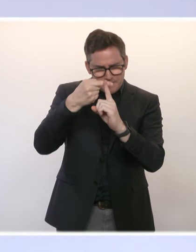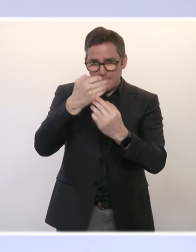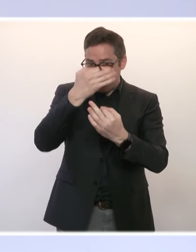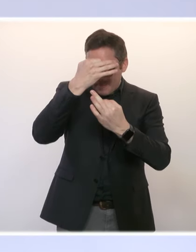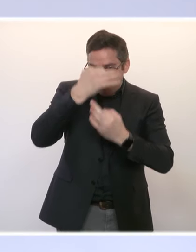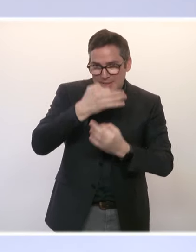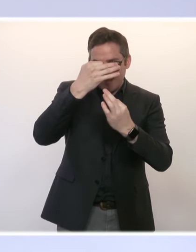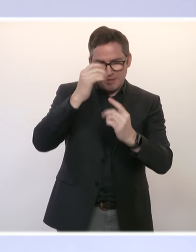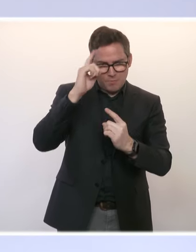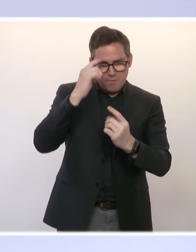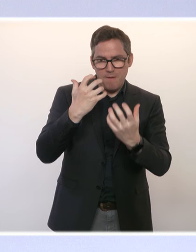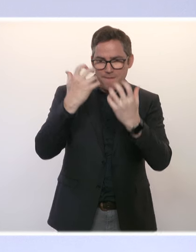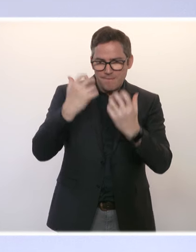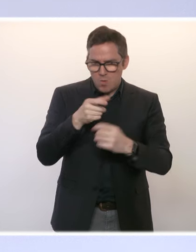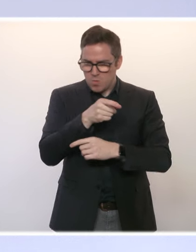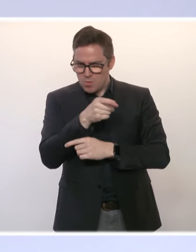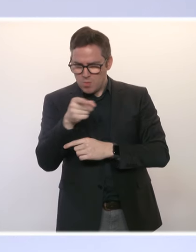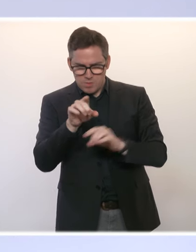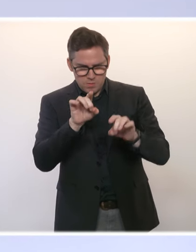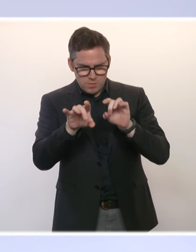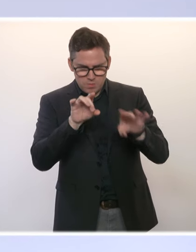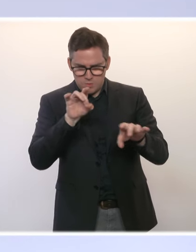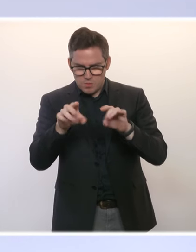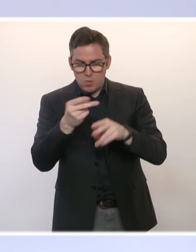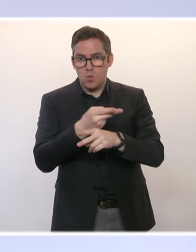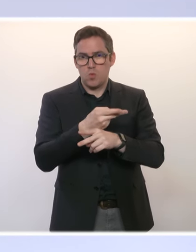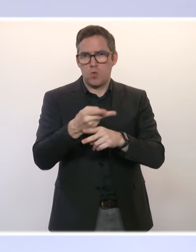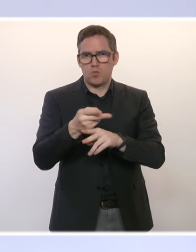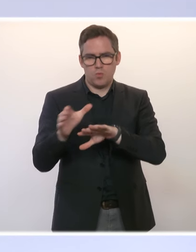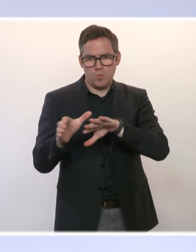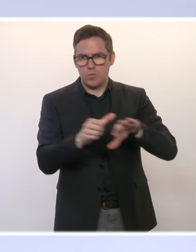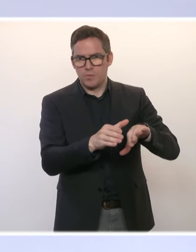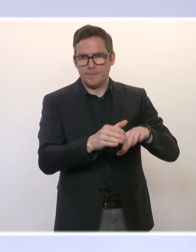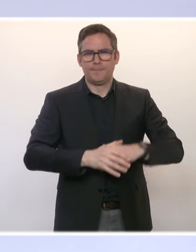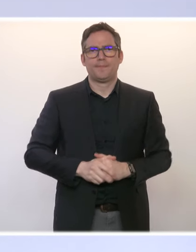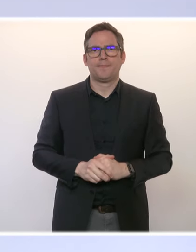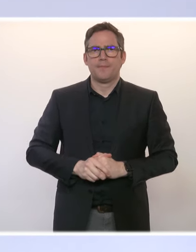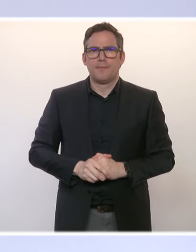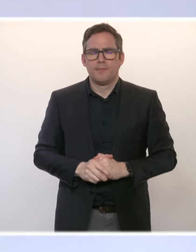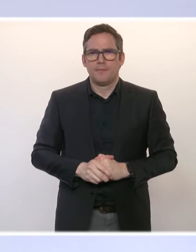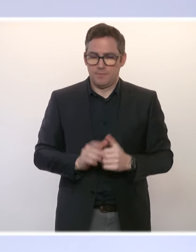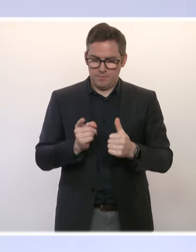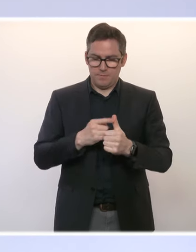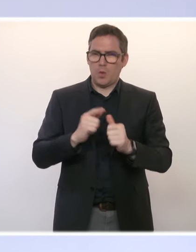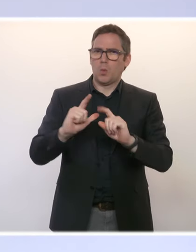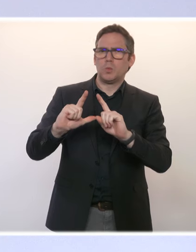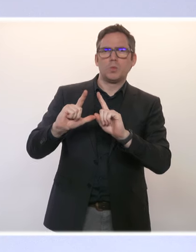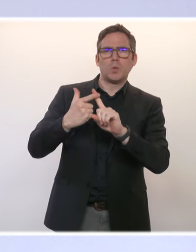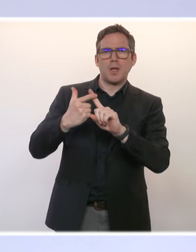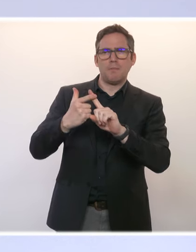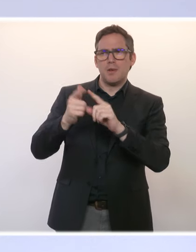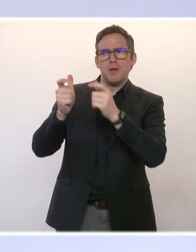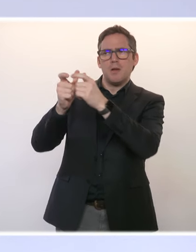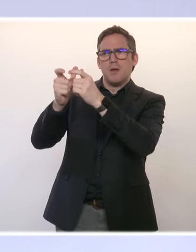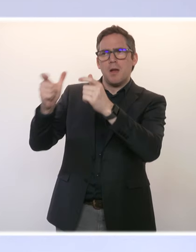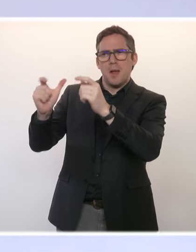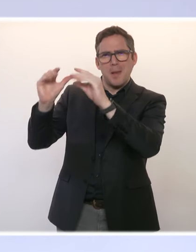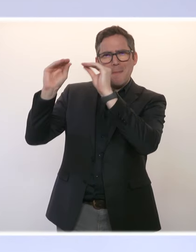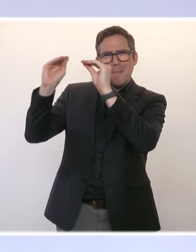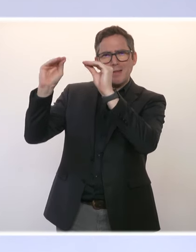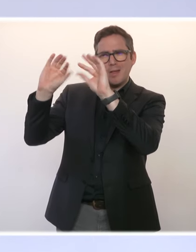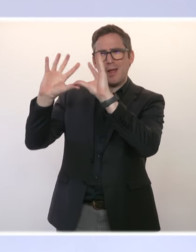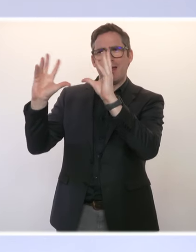réduire les pesticides dangereux. La deuxième clarification repose sur la grande distribution. Non, nous n'avons pas